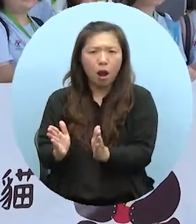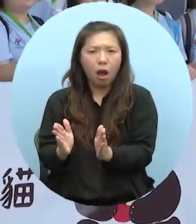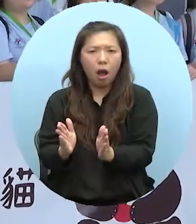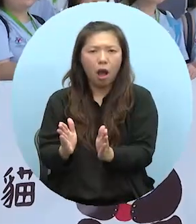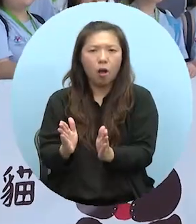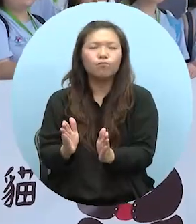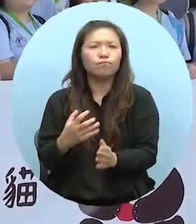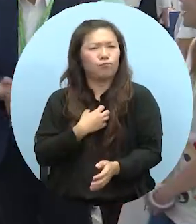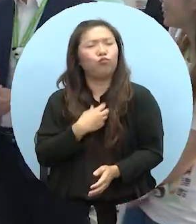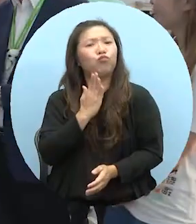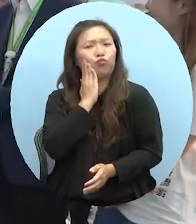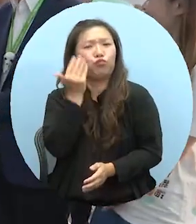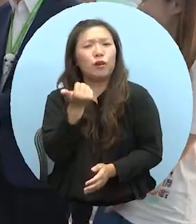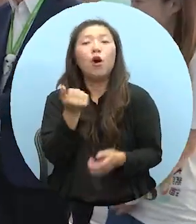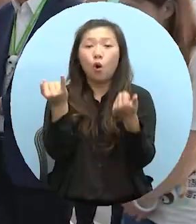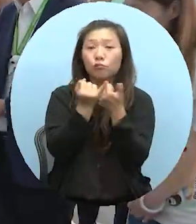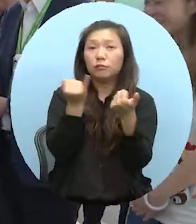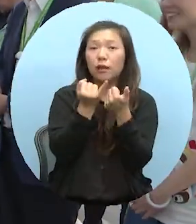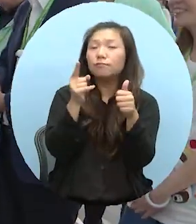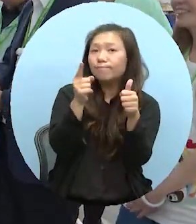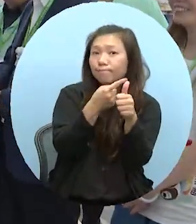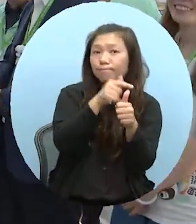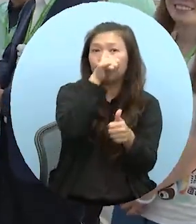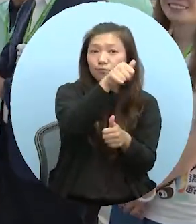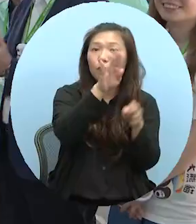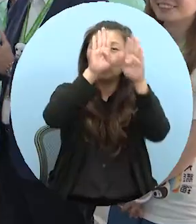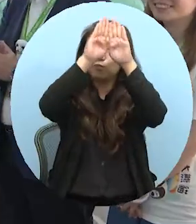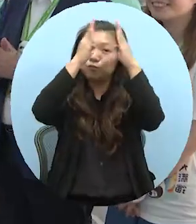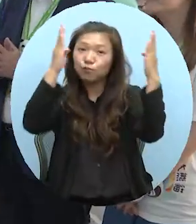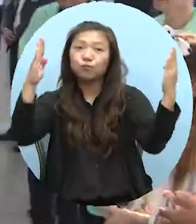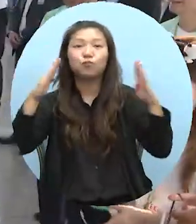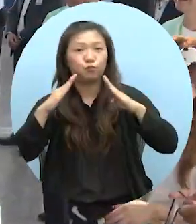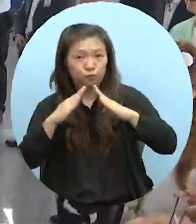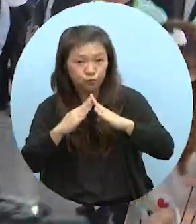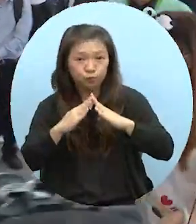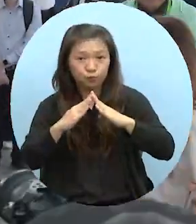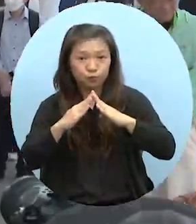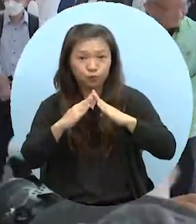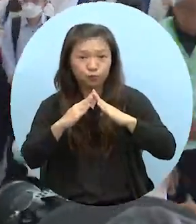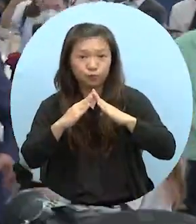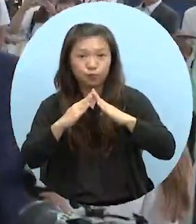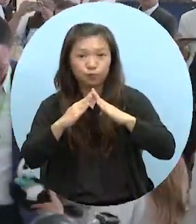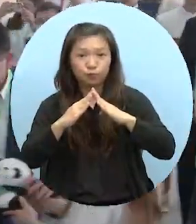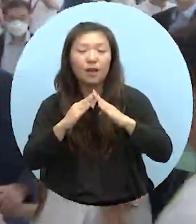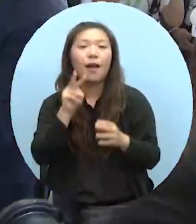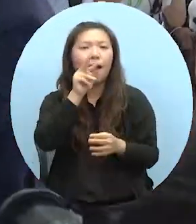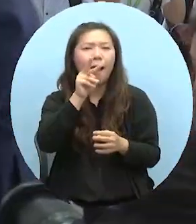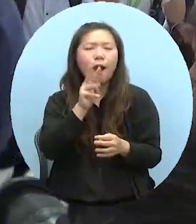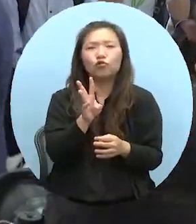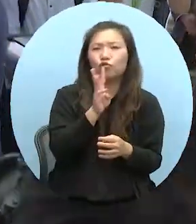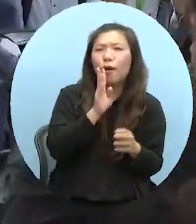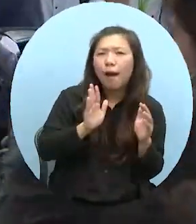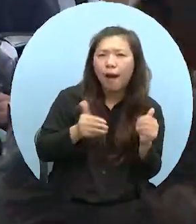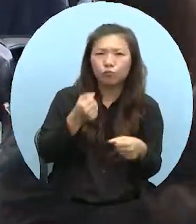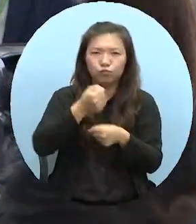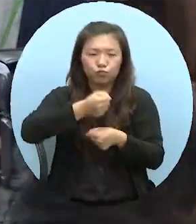非常之好嘅。咁啲學生咧除咗可以去到博物館啊，亦都會睇下啲水利嘅工